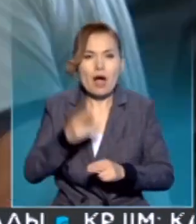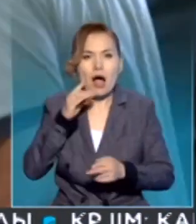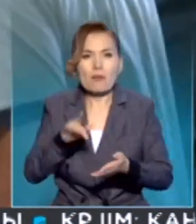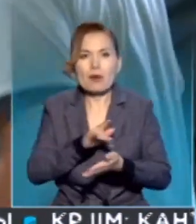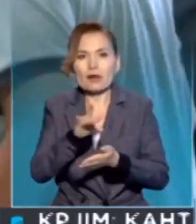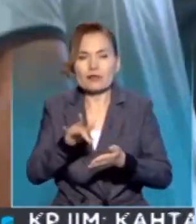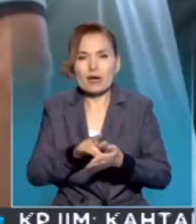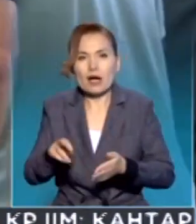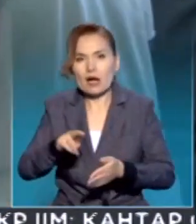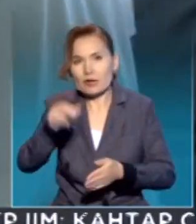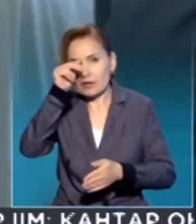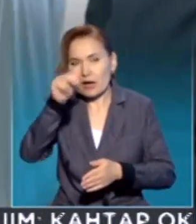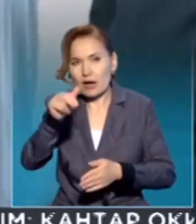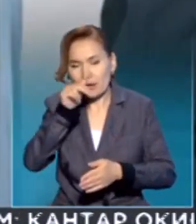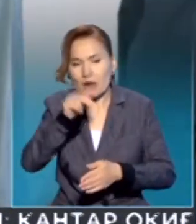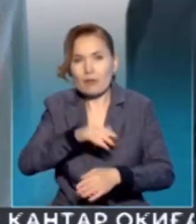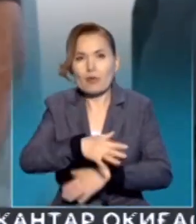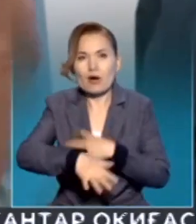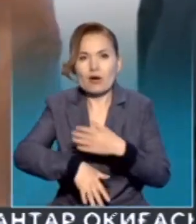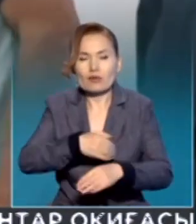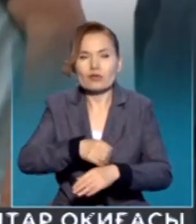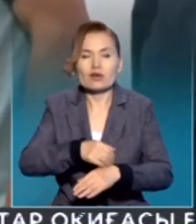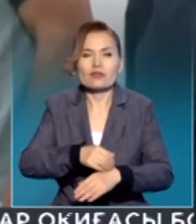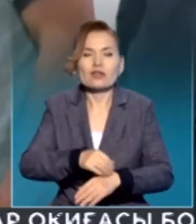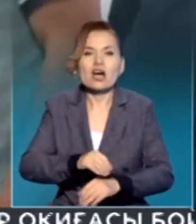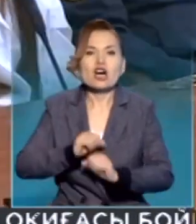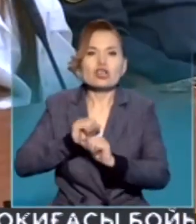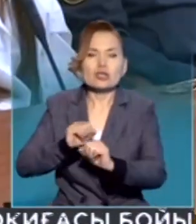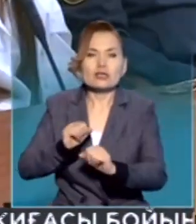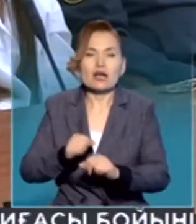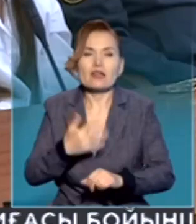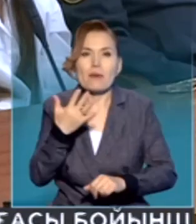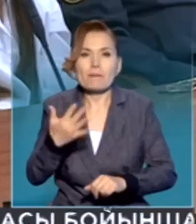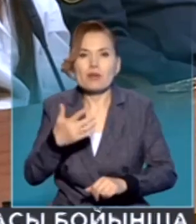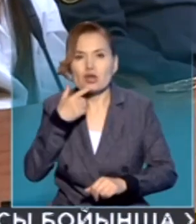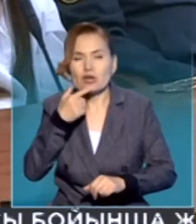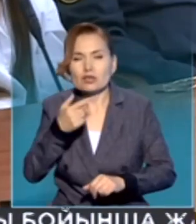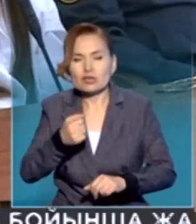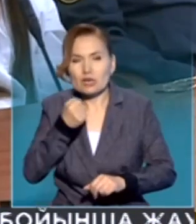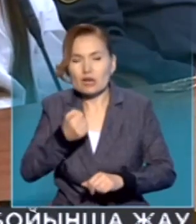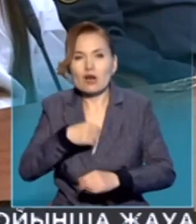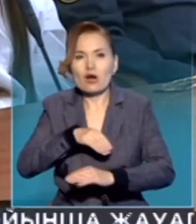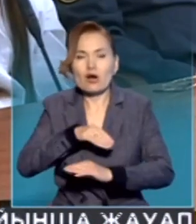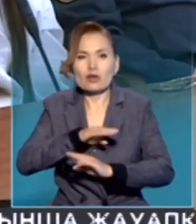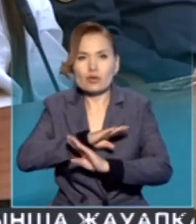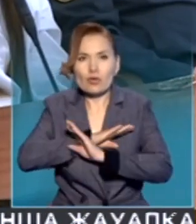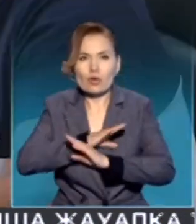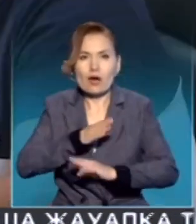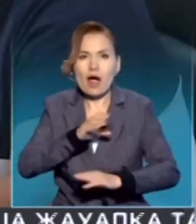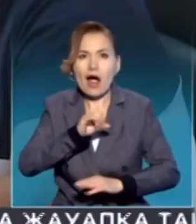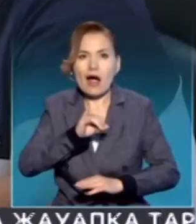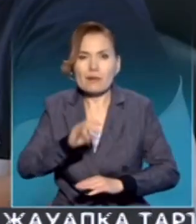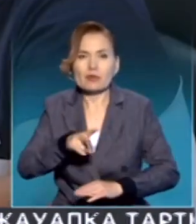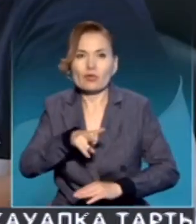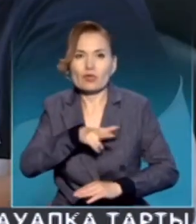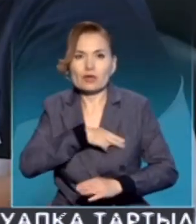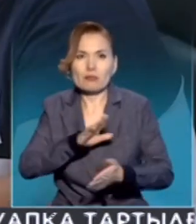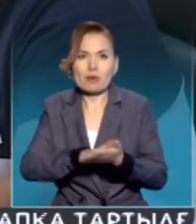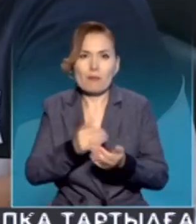қаңтар оқиғасы кезінде 5 шекарашы көз жұмды. Президент жарлығымен олар 3-ші дәрежелі айбын орденмен марапатталған.